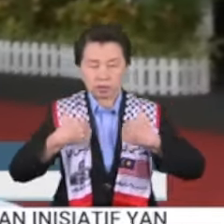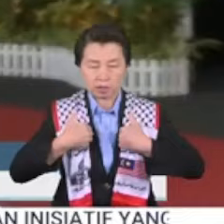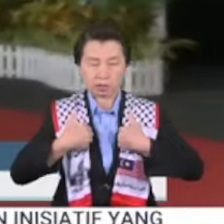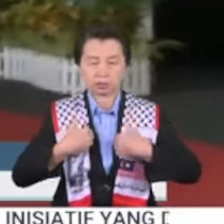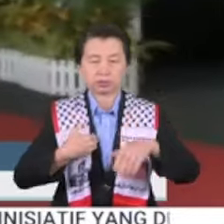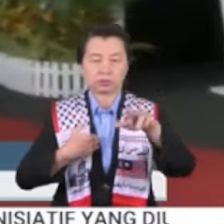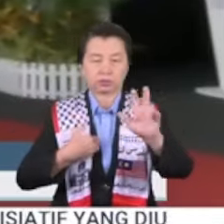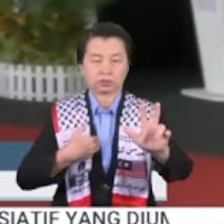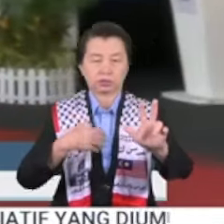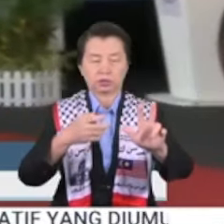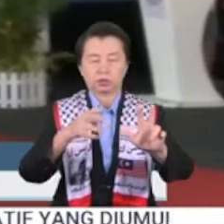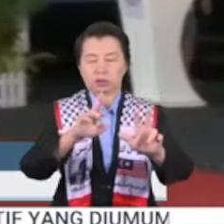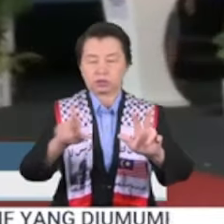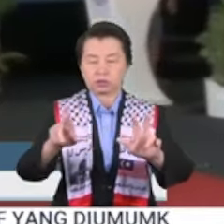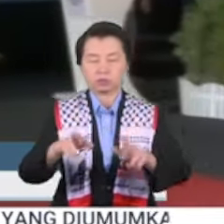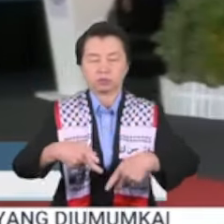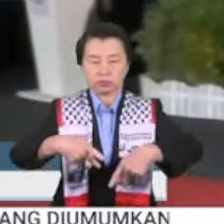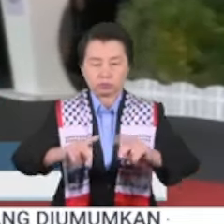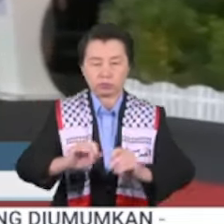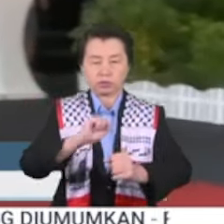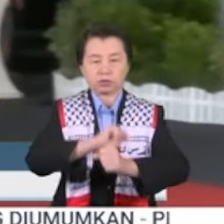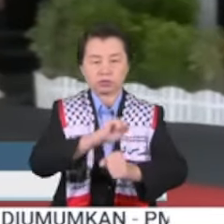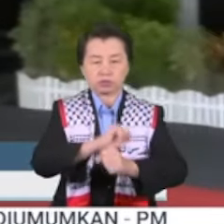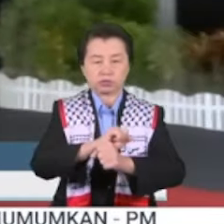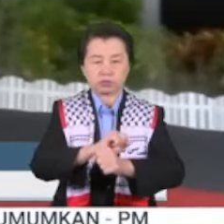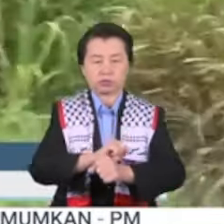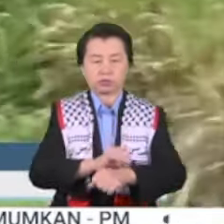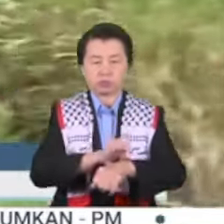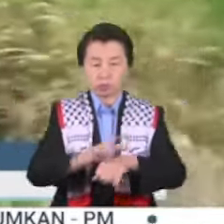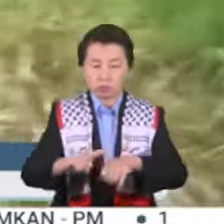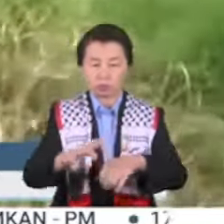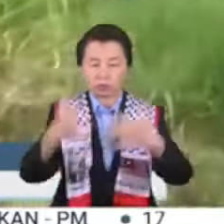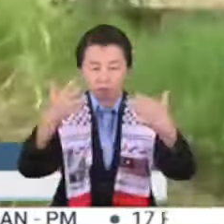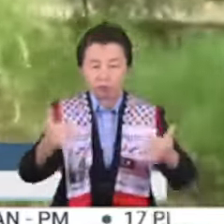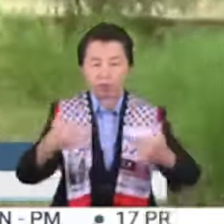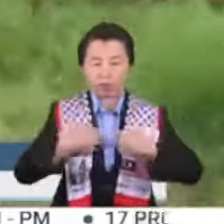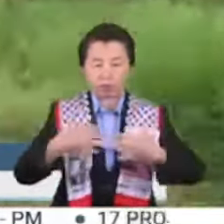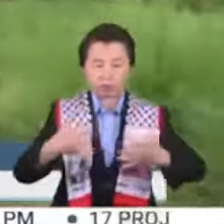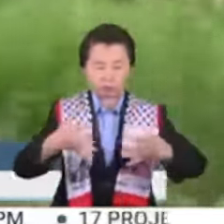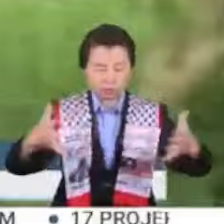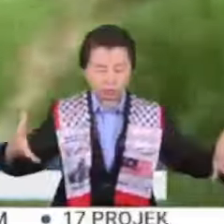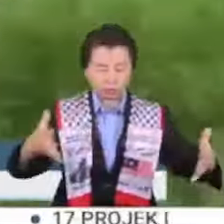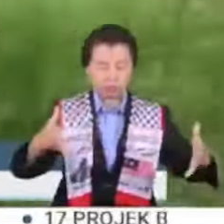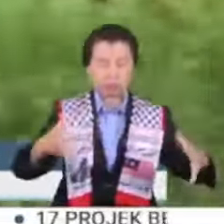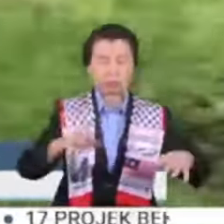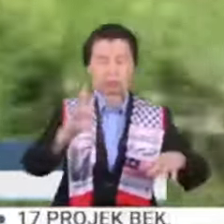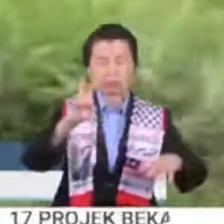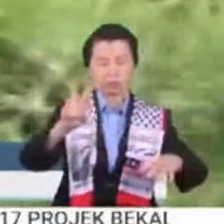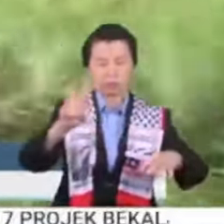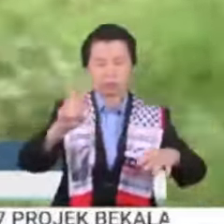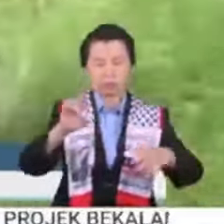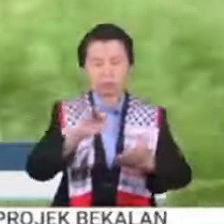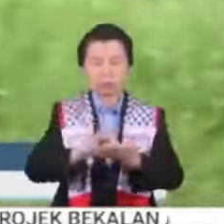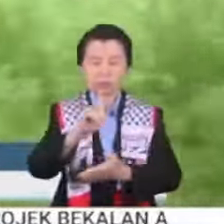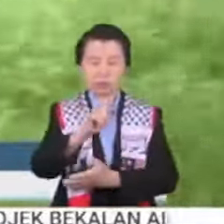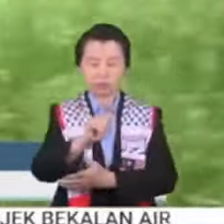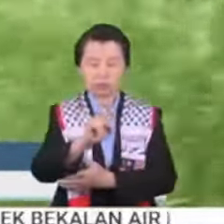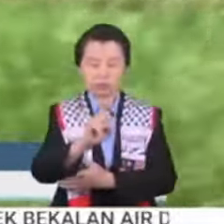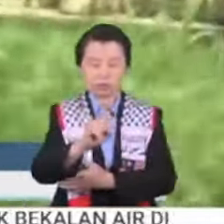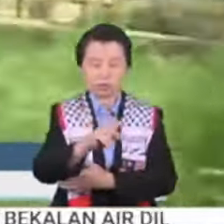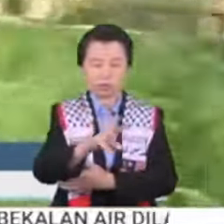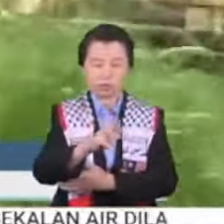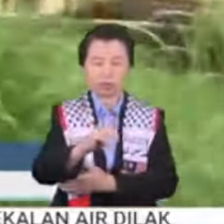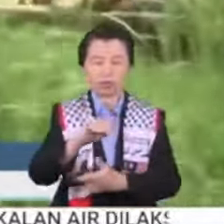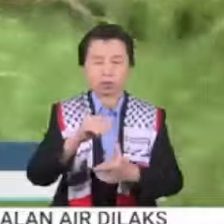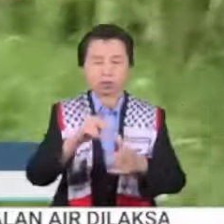mewujudkan 3,000 peluang pekerjaan. Kini, terdapat dua stesen jana kuasa hidro di Tenom, iaitu